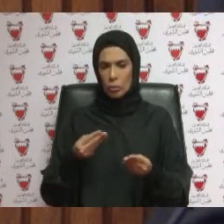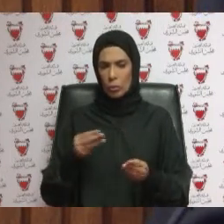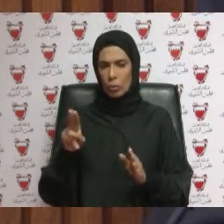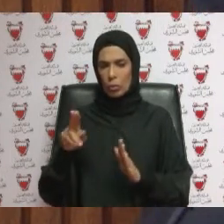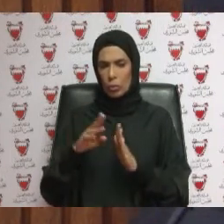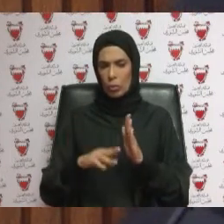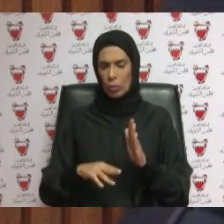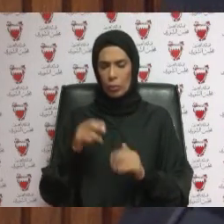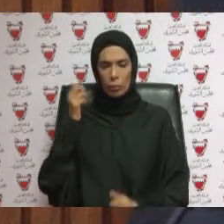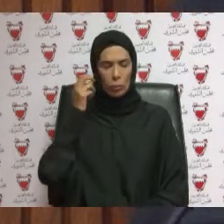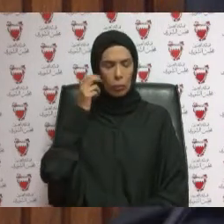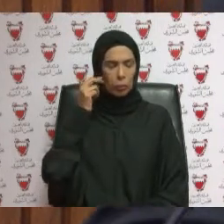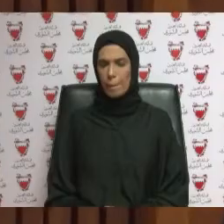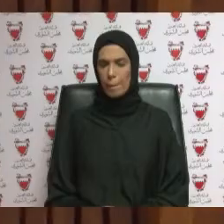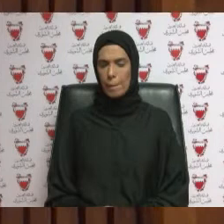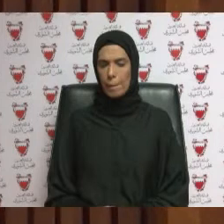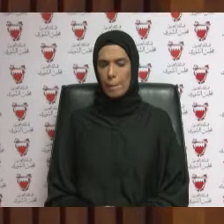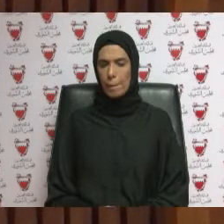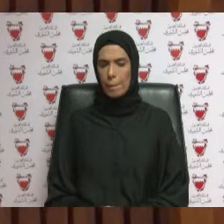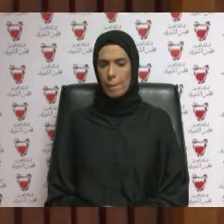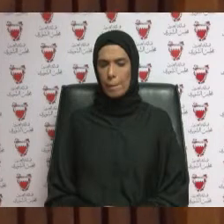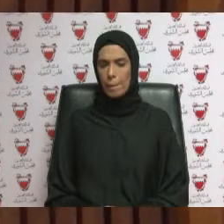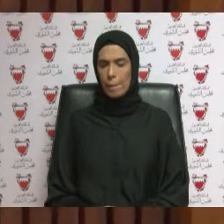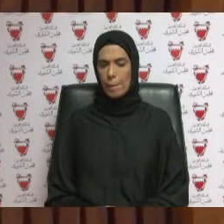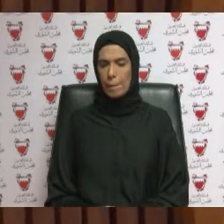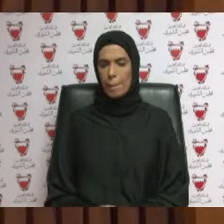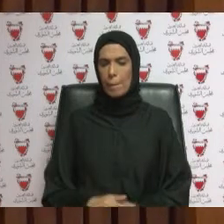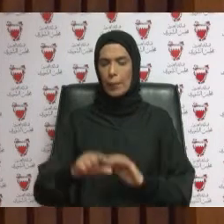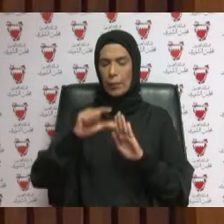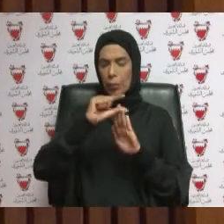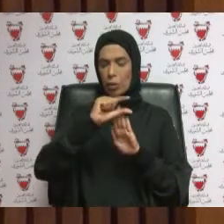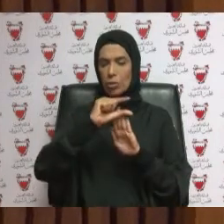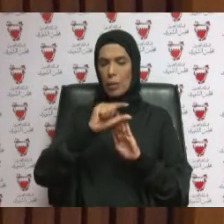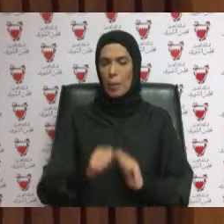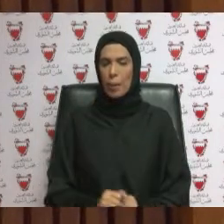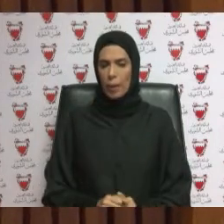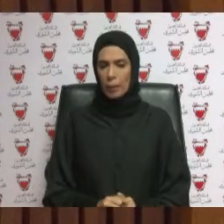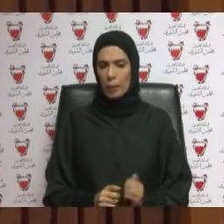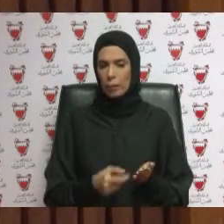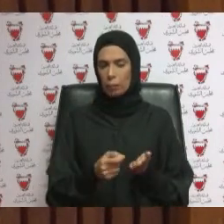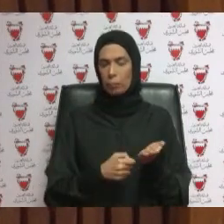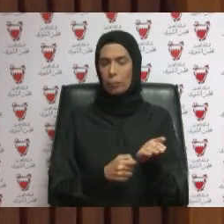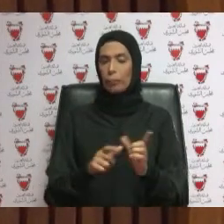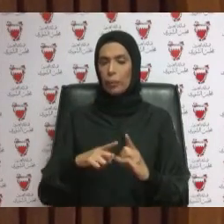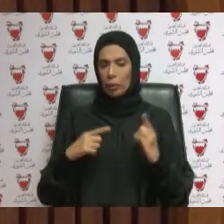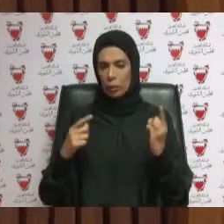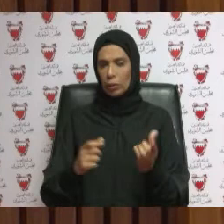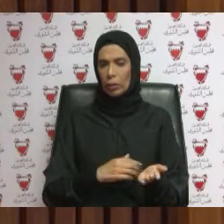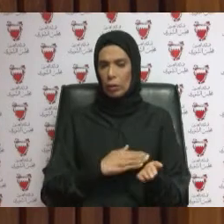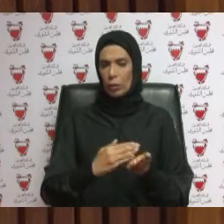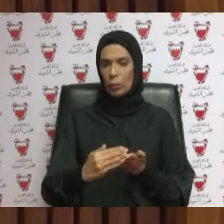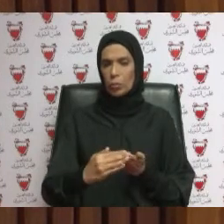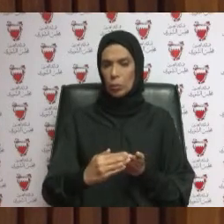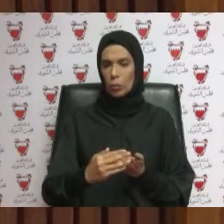مادة مادة. تفضل أخ المقرر. مواد مشروع القانون الديباجة. توصية اللجنة حذف عبارة